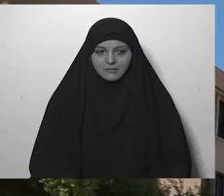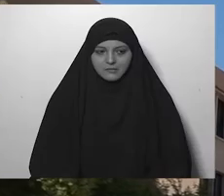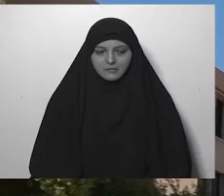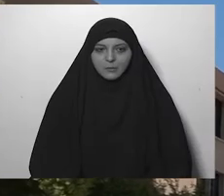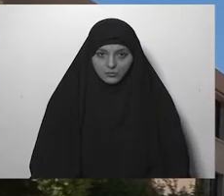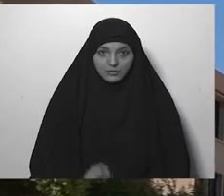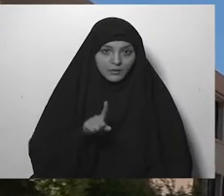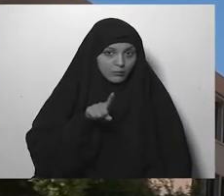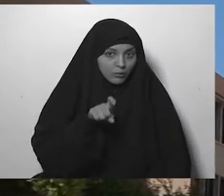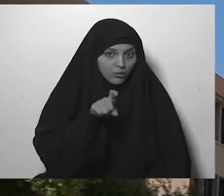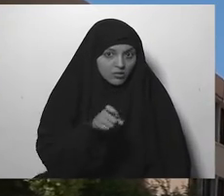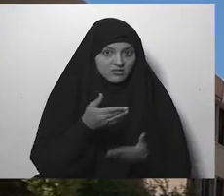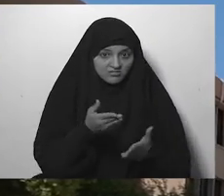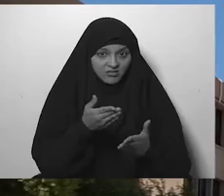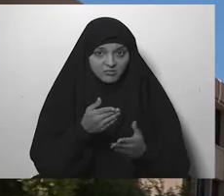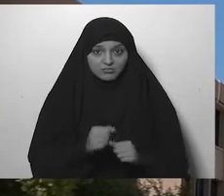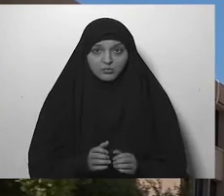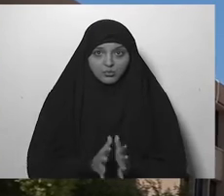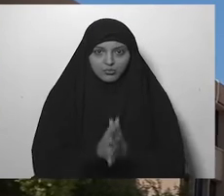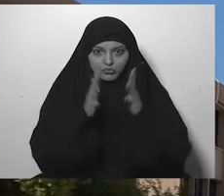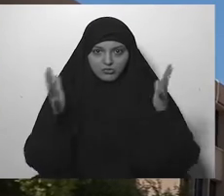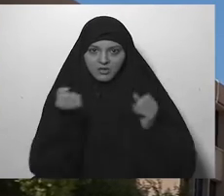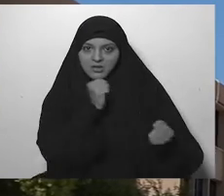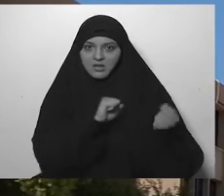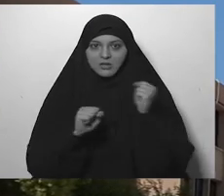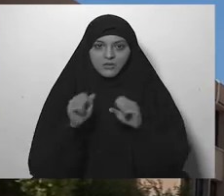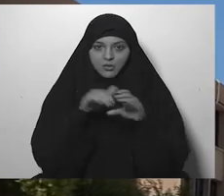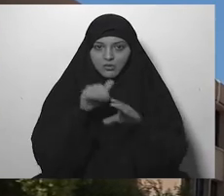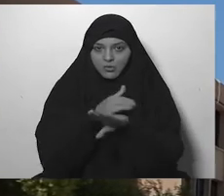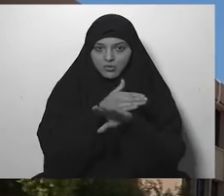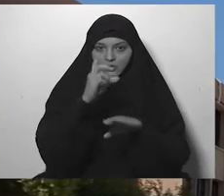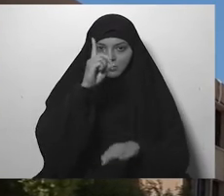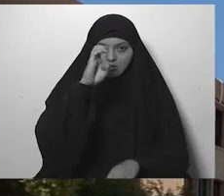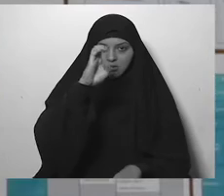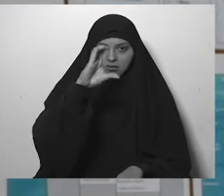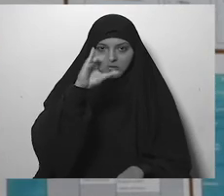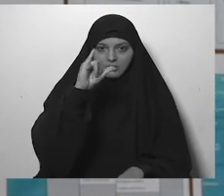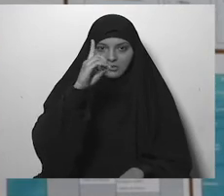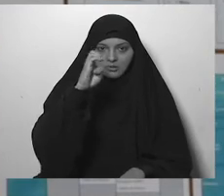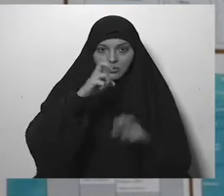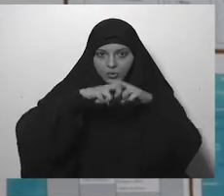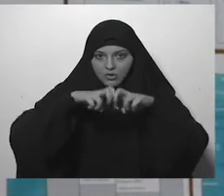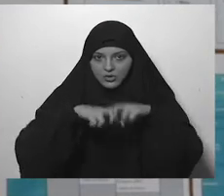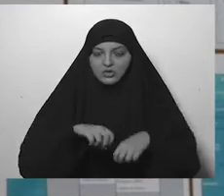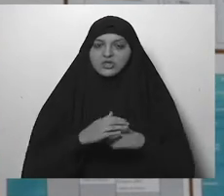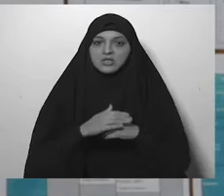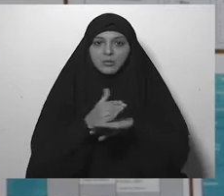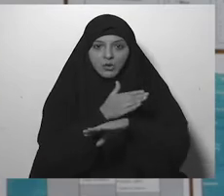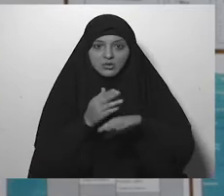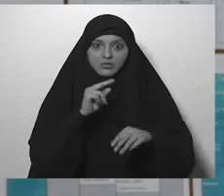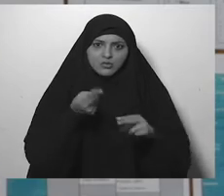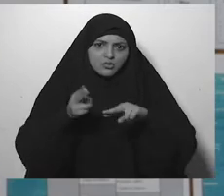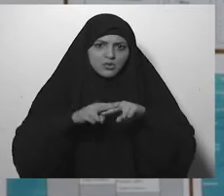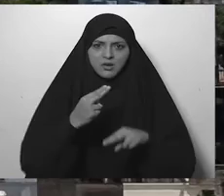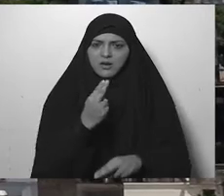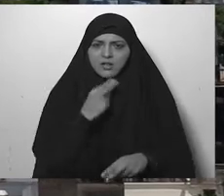L'enquête était l'une des plus grandes activités menées dans le projet Decide, qui est la recherche d'IRPI sur la qualité de vie des personnes